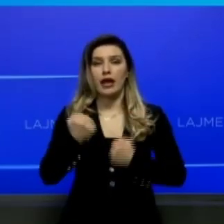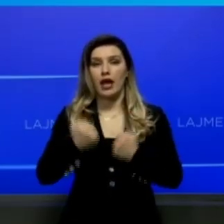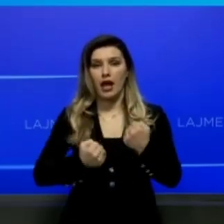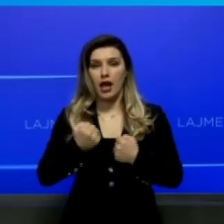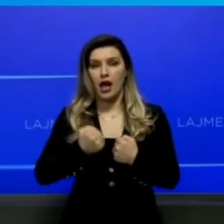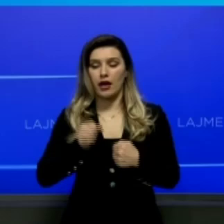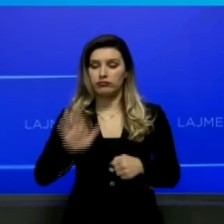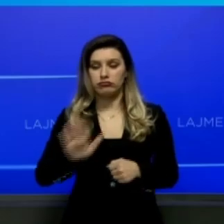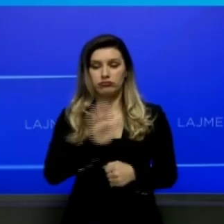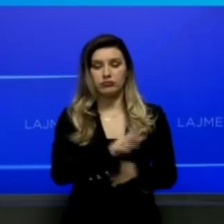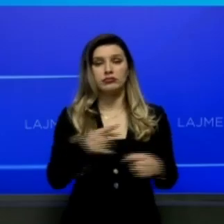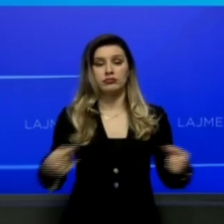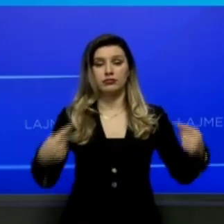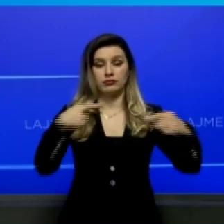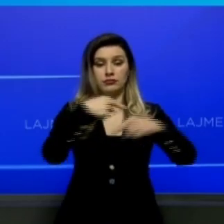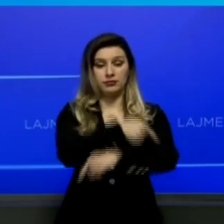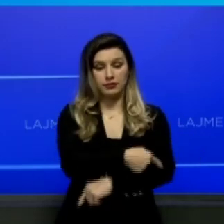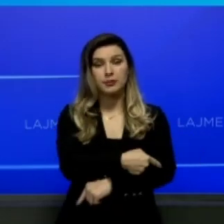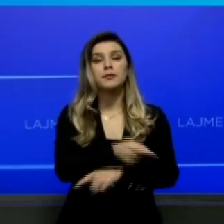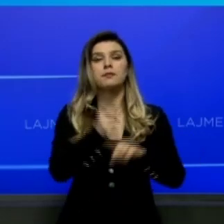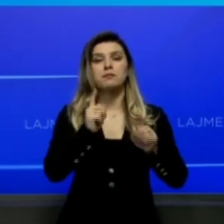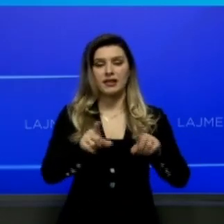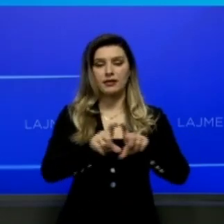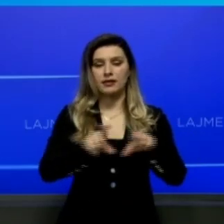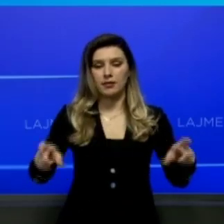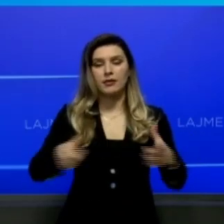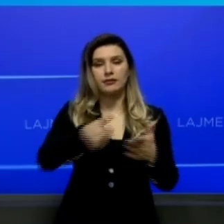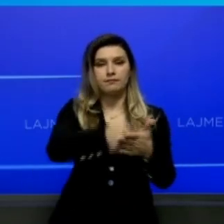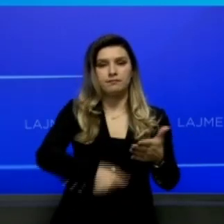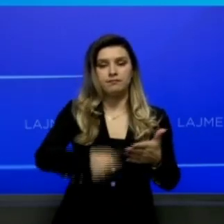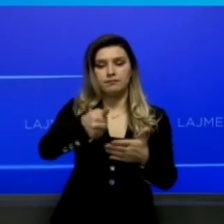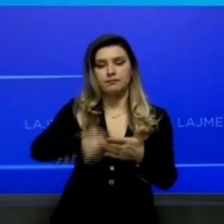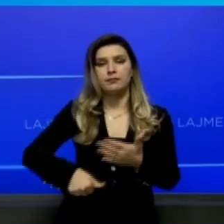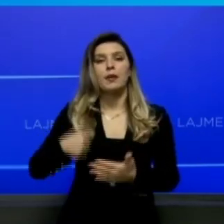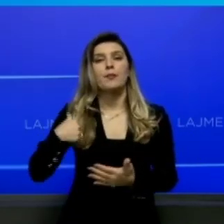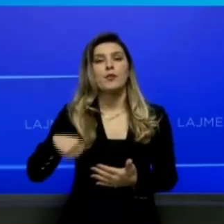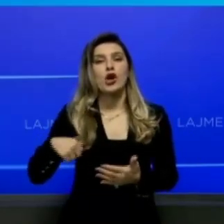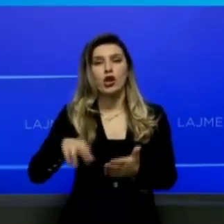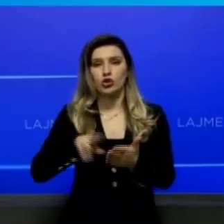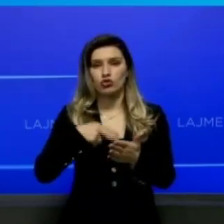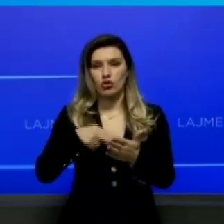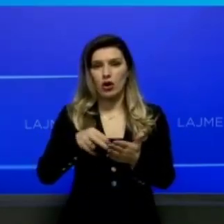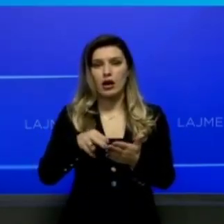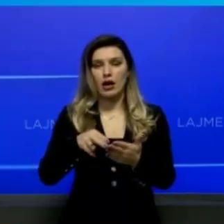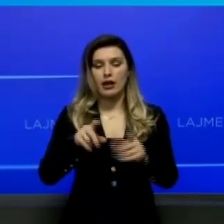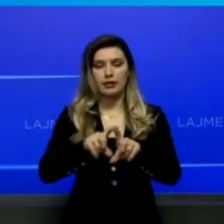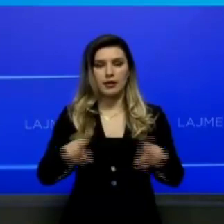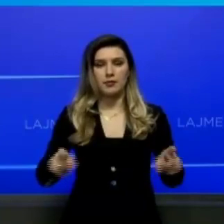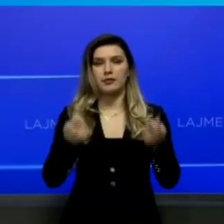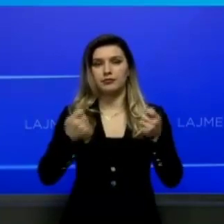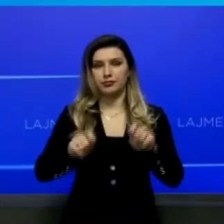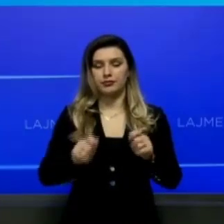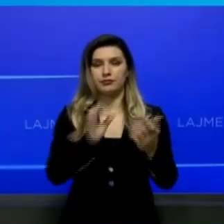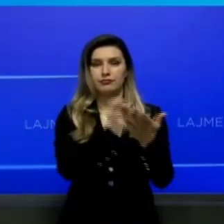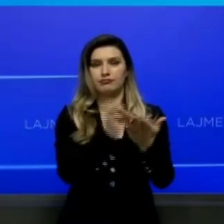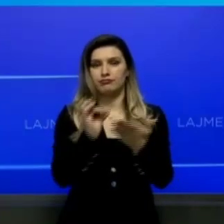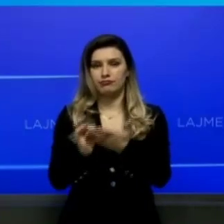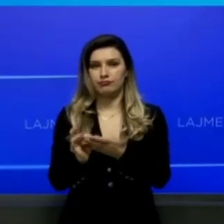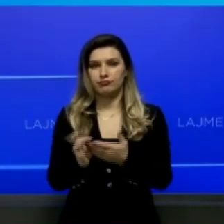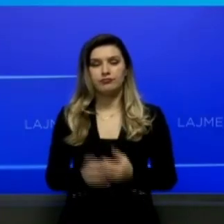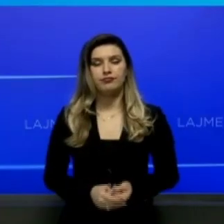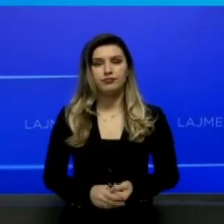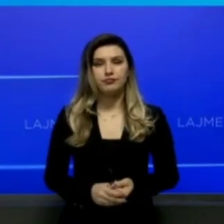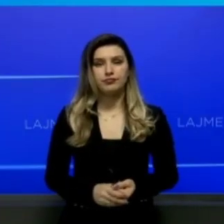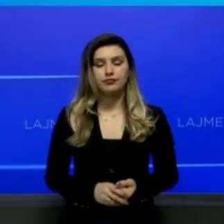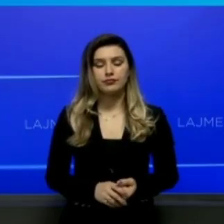gjatë çarkullimit në territoret e njëra tjetrës të mbulojnë me letra të bardhë ngjitëse simbolet shtetërore në targa. Në